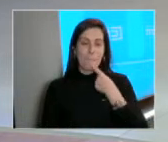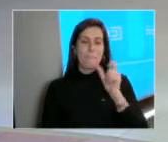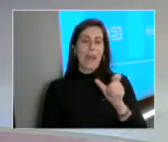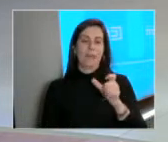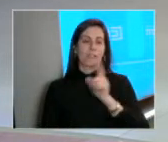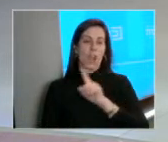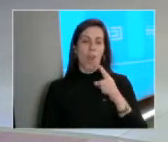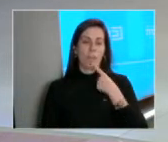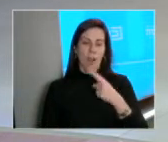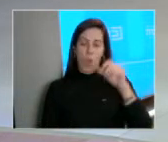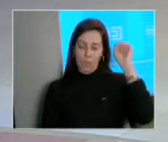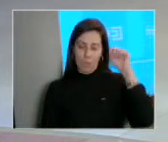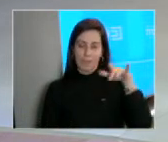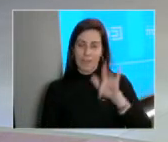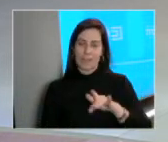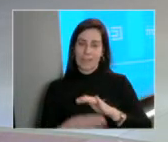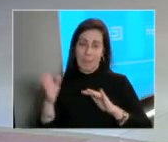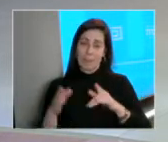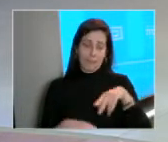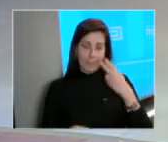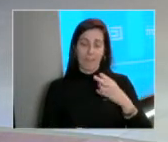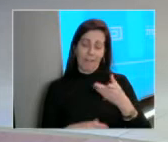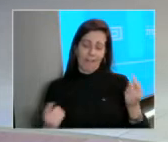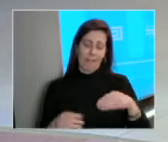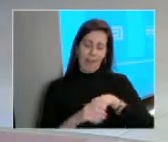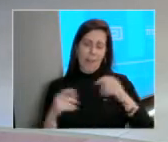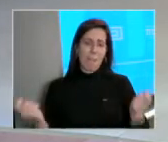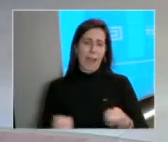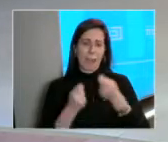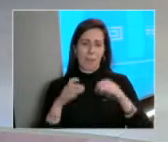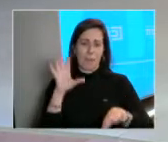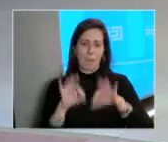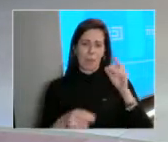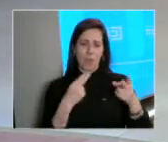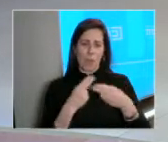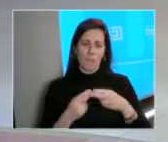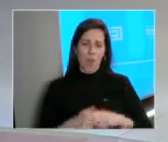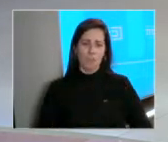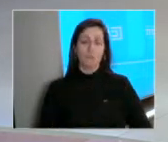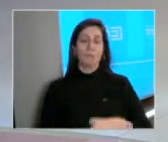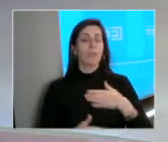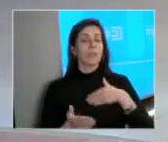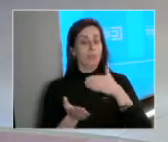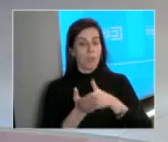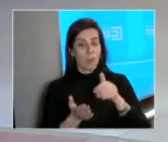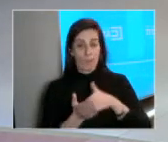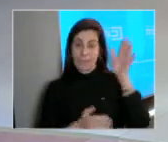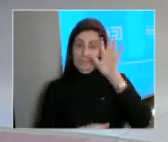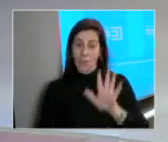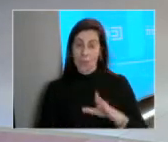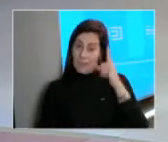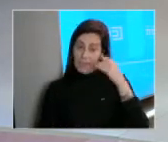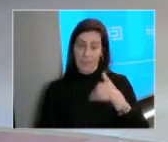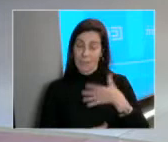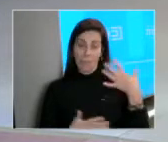פרץ. עוצמה יהודית נגד ימינה, זה יהיה בטח חלק מהקמפיין שלהם בבחירות הקרובות. אז אנחנו נמשיך עם סרטון, האמת,